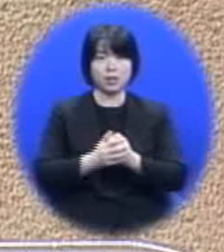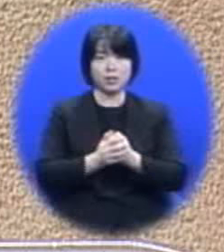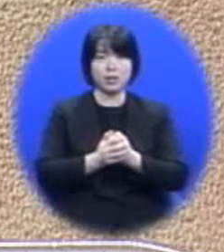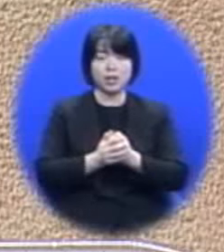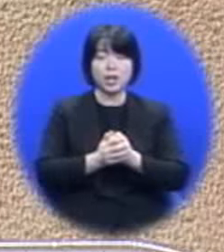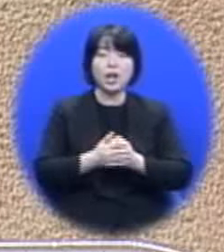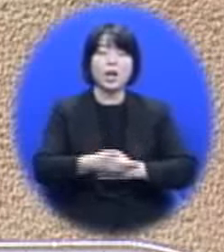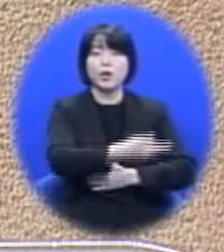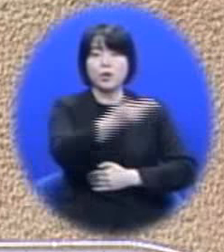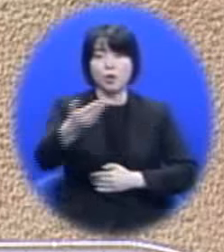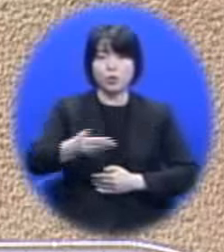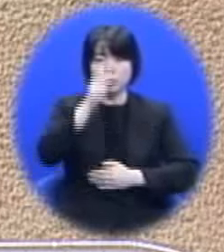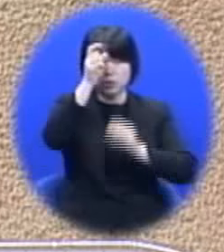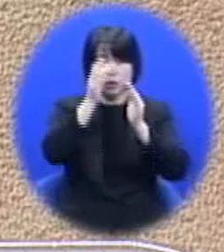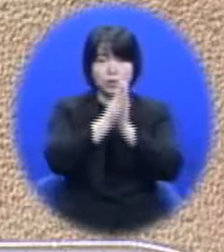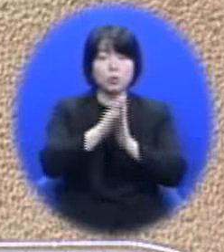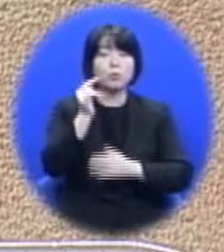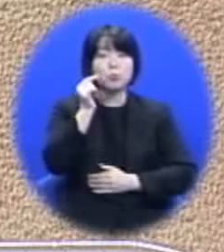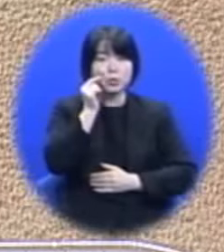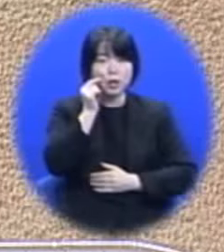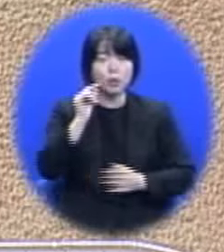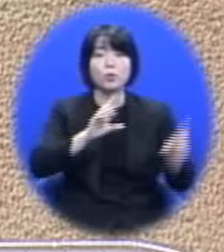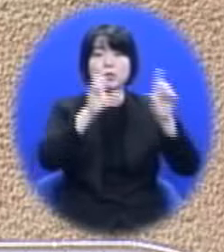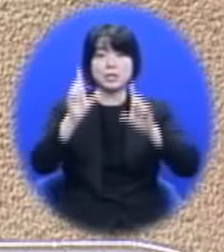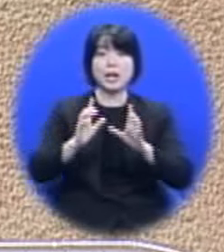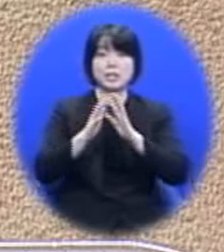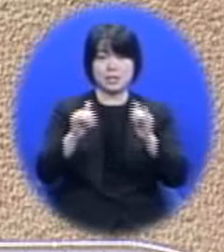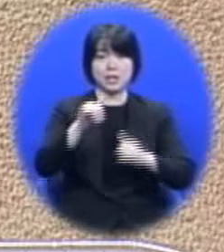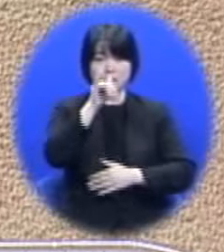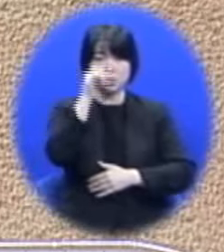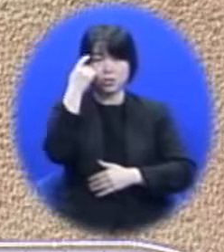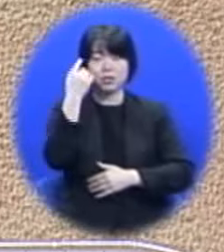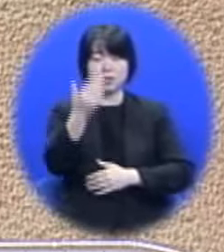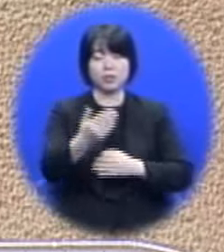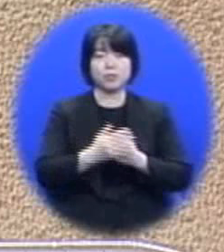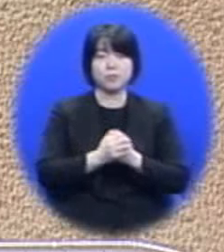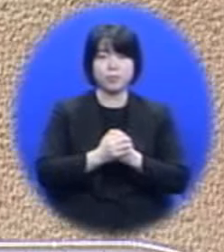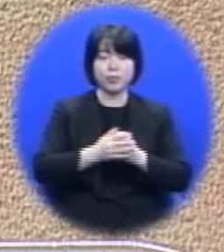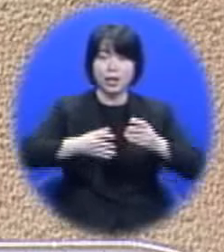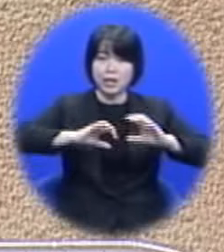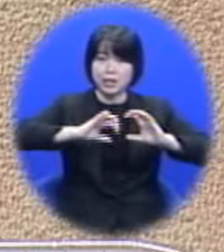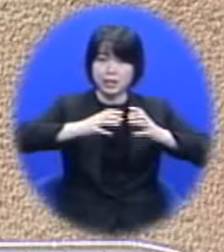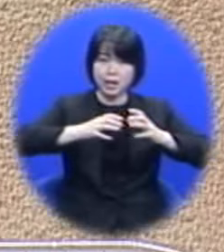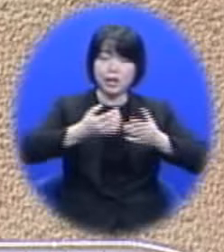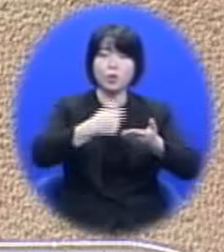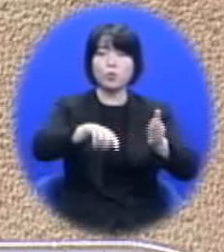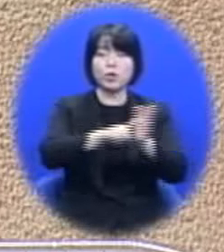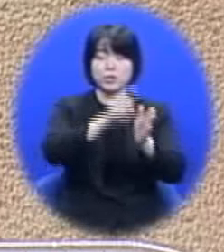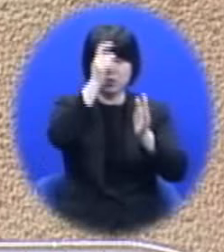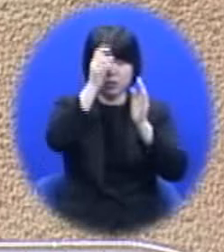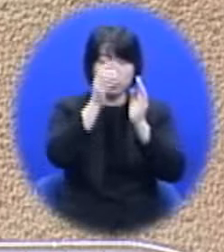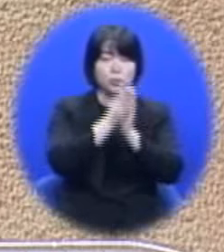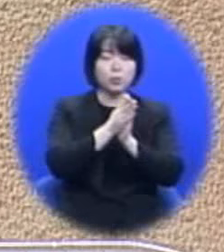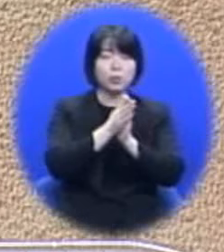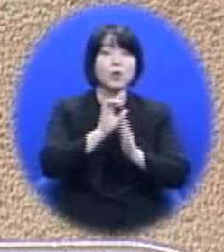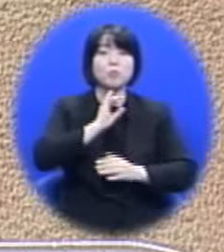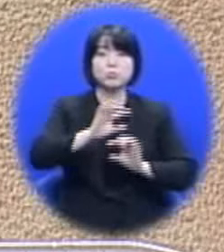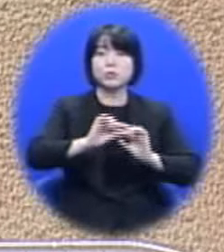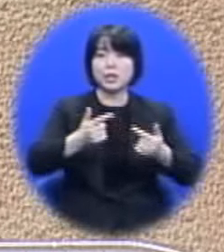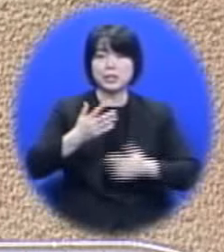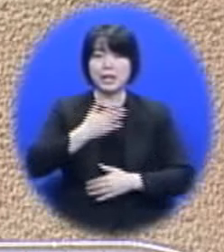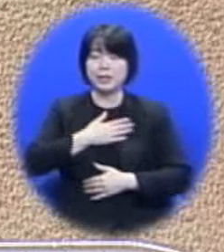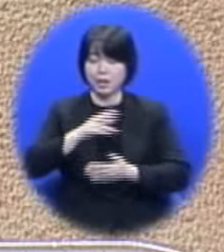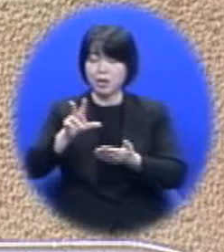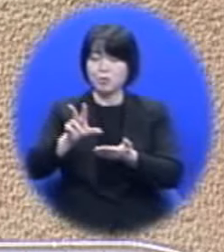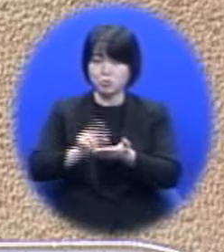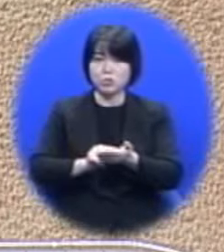여러분, 솔직히 기도 못하고 사시는 분들 있으시죠? 나라를 위해서 기도하는 것은 고사하고 내 문제도 기도를